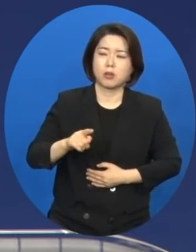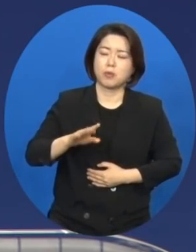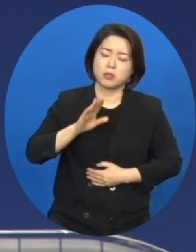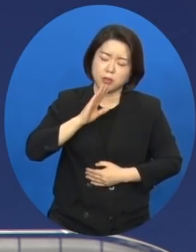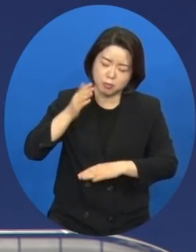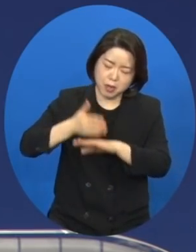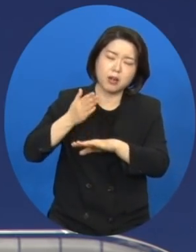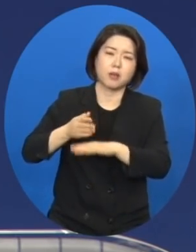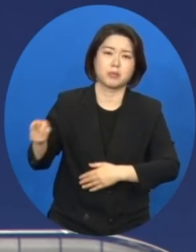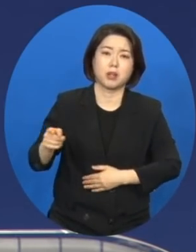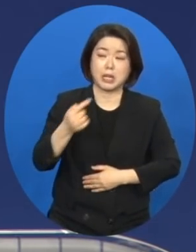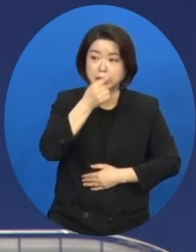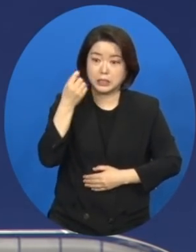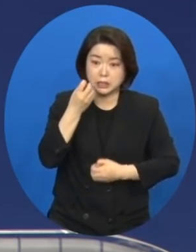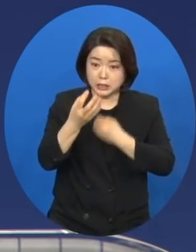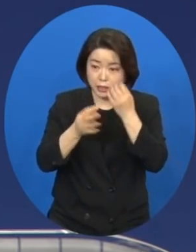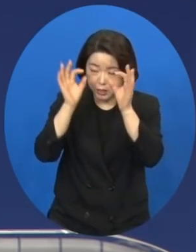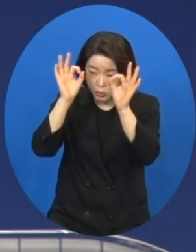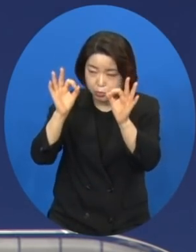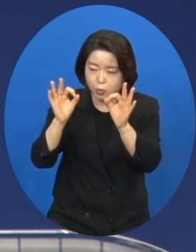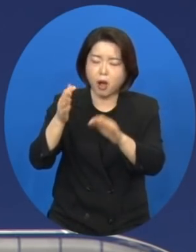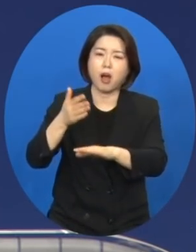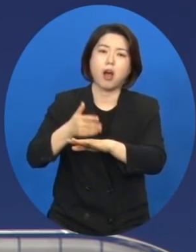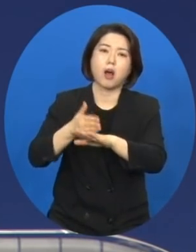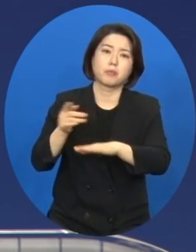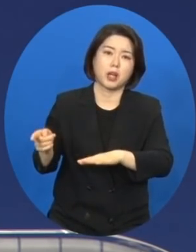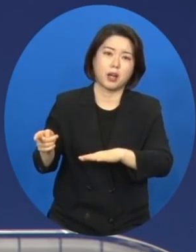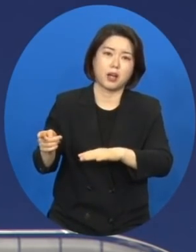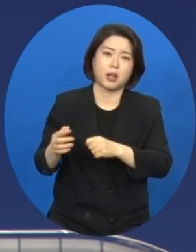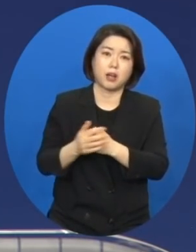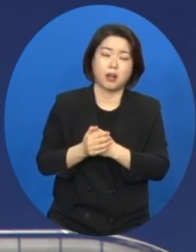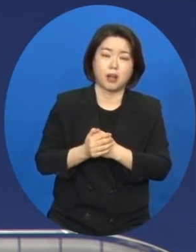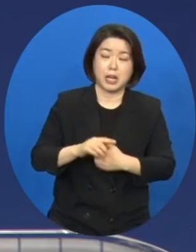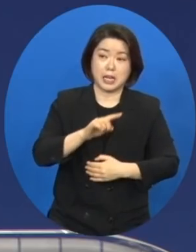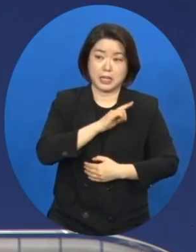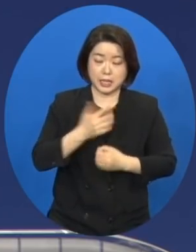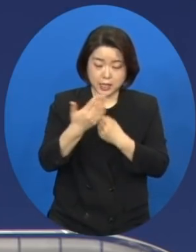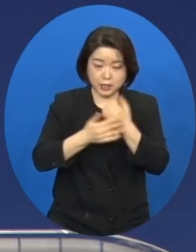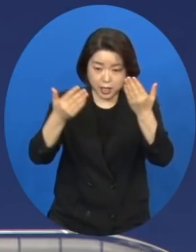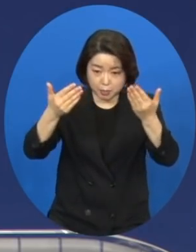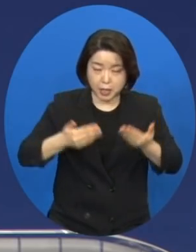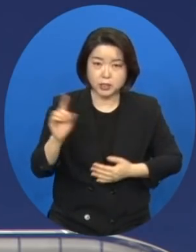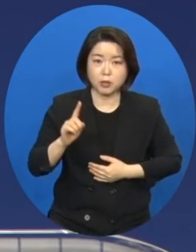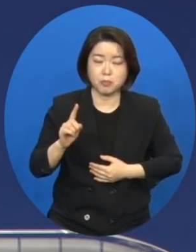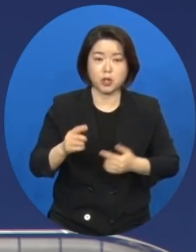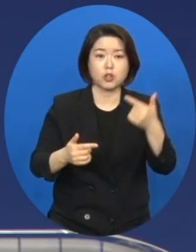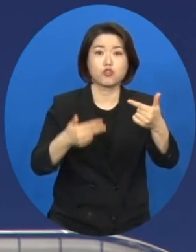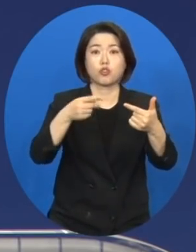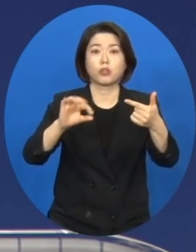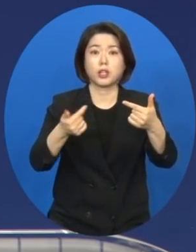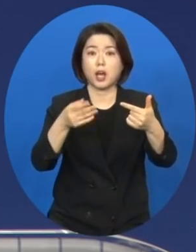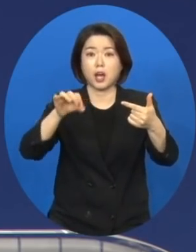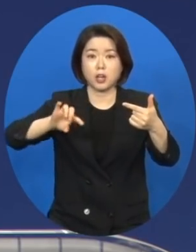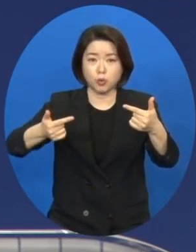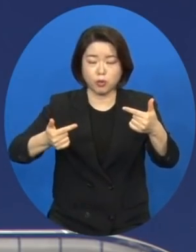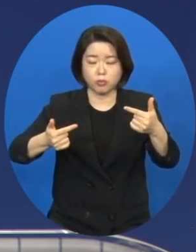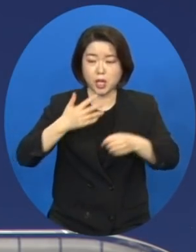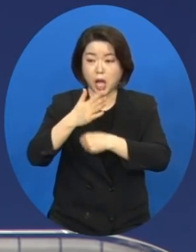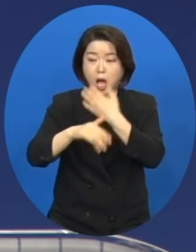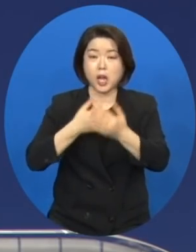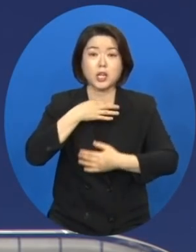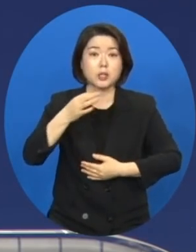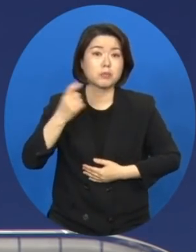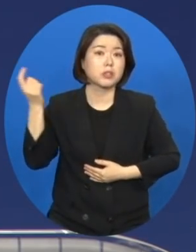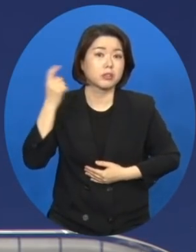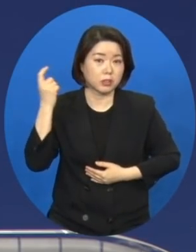감사했어요. 이 간증을 보고. 이 친구가 가장 은혜 받는 단원이 6단원이래요 하나님의 음성을 듣기. 이미 그 과정을 통해서